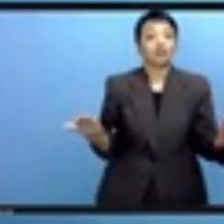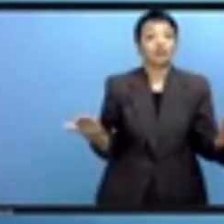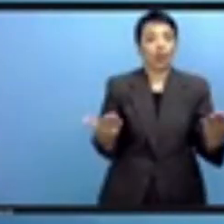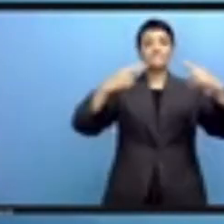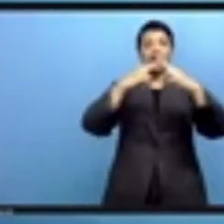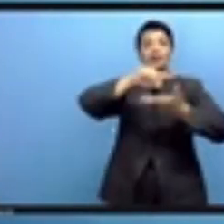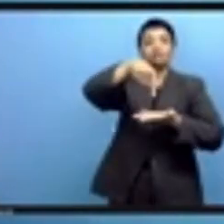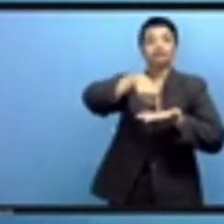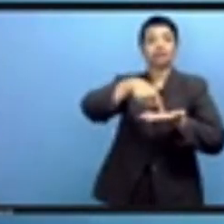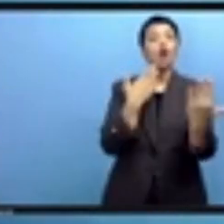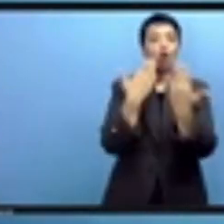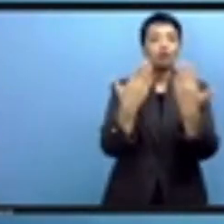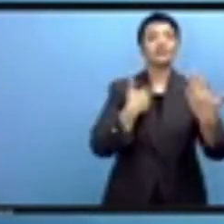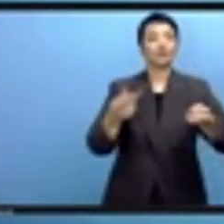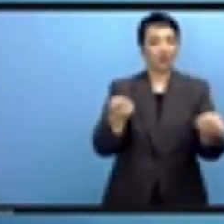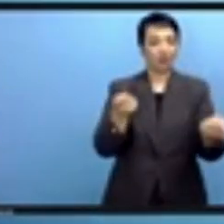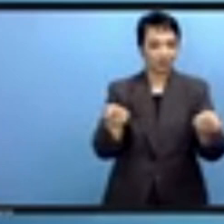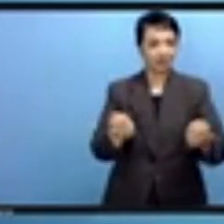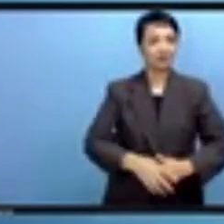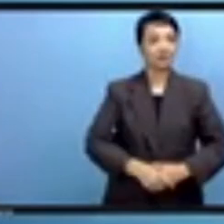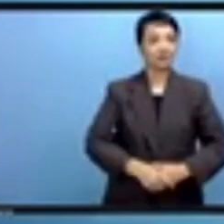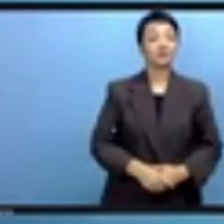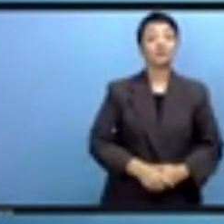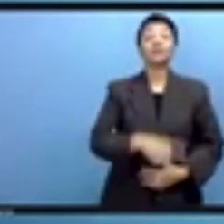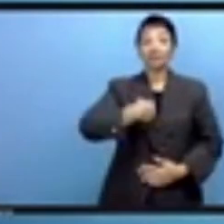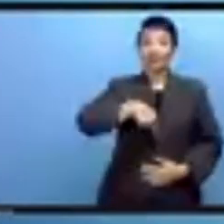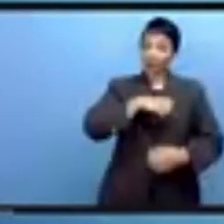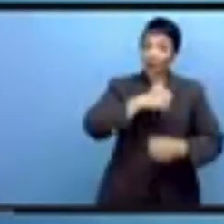组织了2018年的 IGF 的会议。